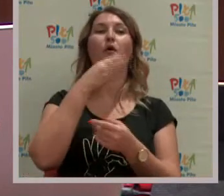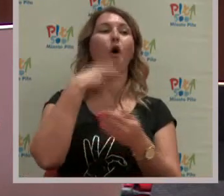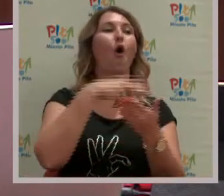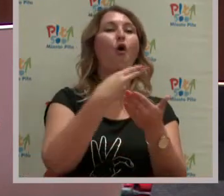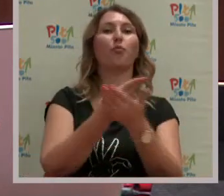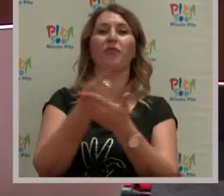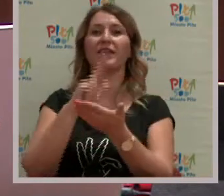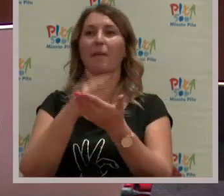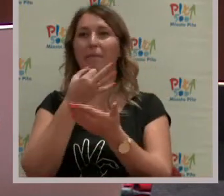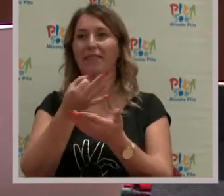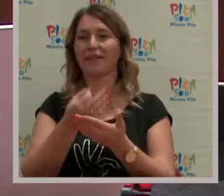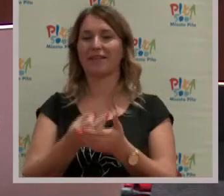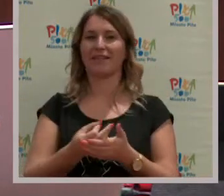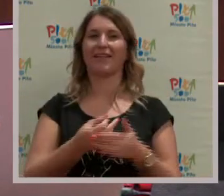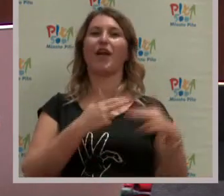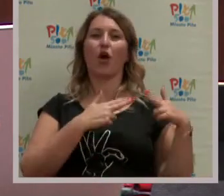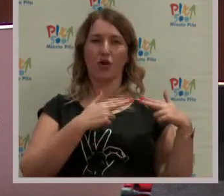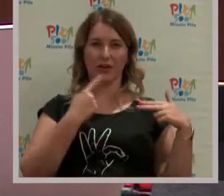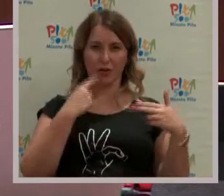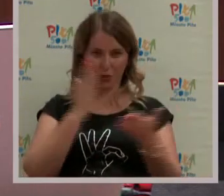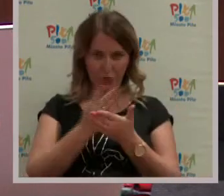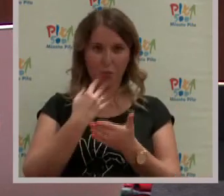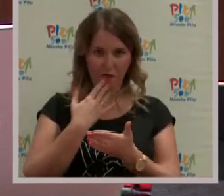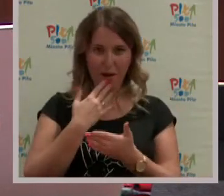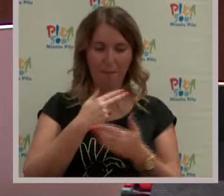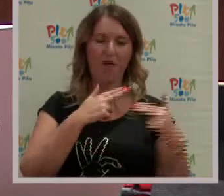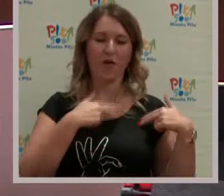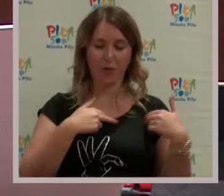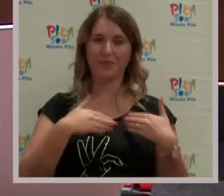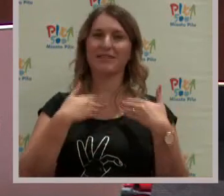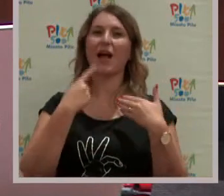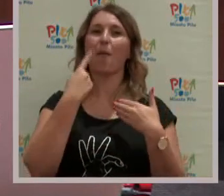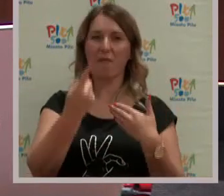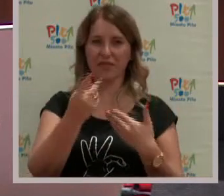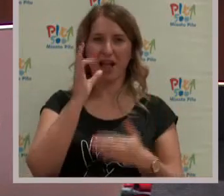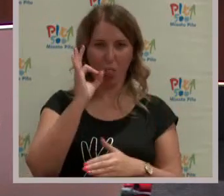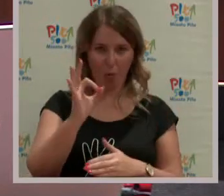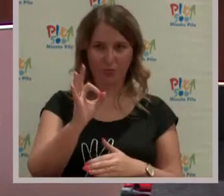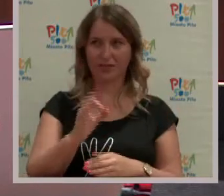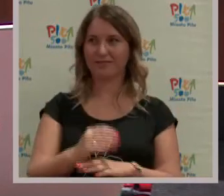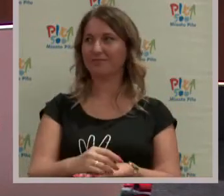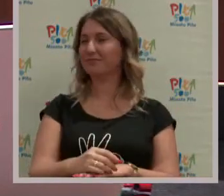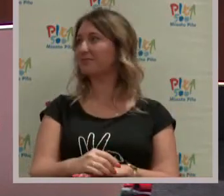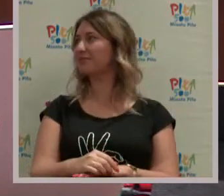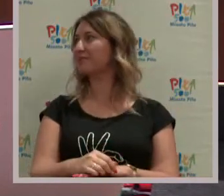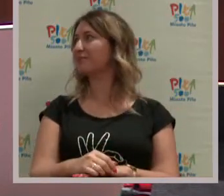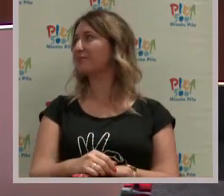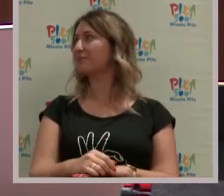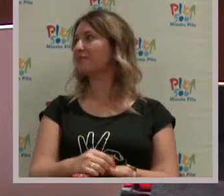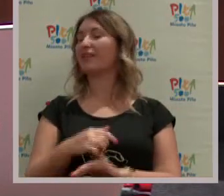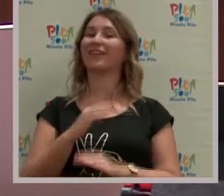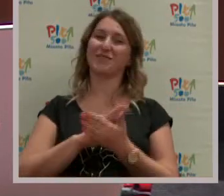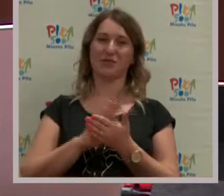Skarbnik odpowiadała Komisja była za siedmioma głosami także dziękuję oczywiście oczywiście zamyśliłem się